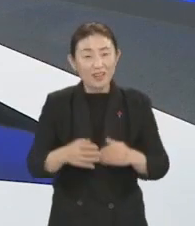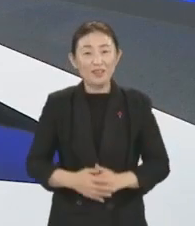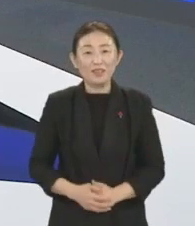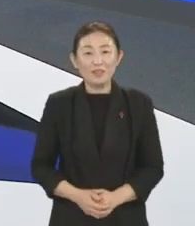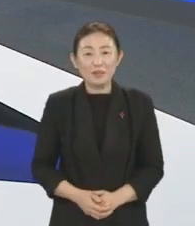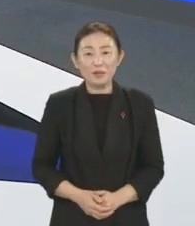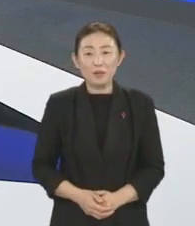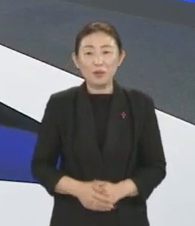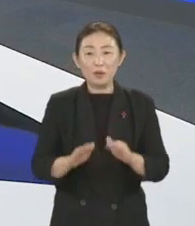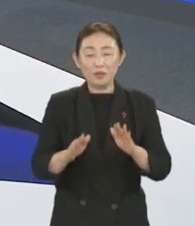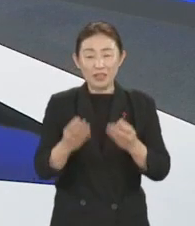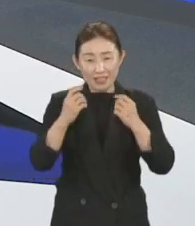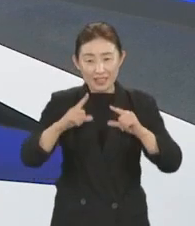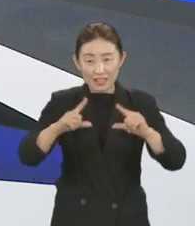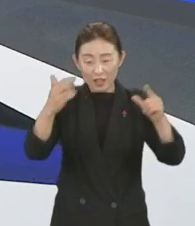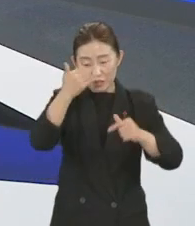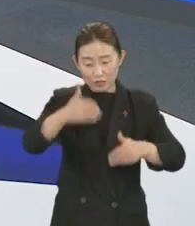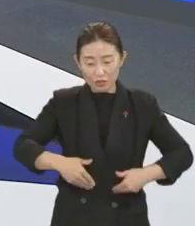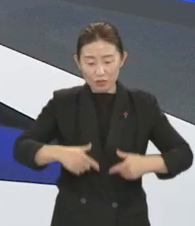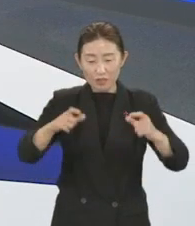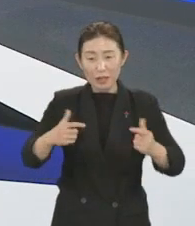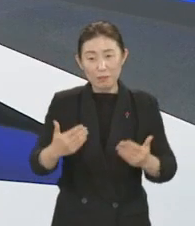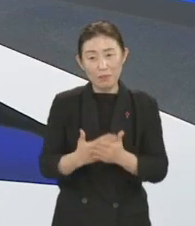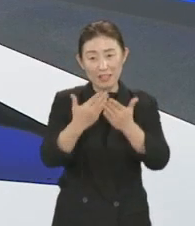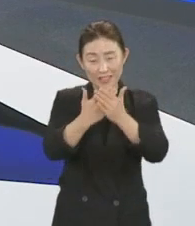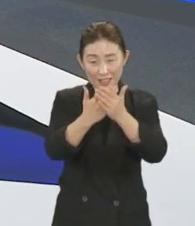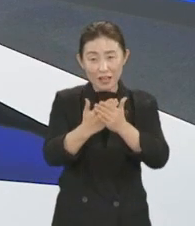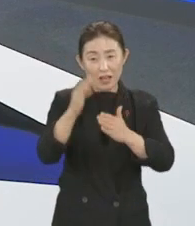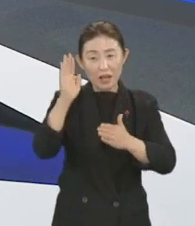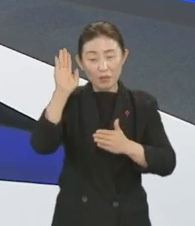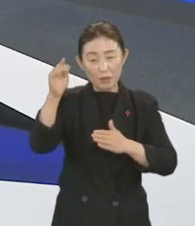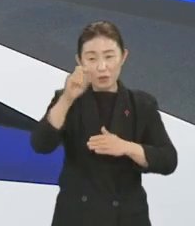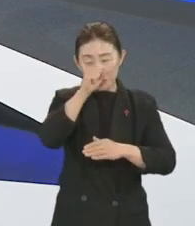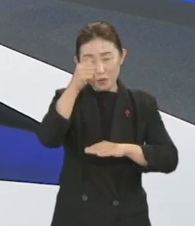나눠봤는데 모쪼록 새해도 또 충남의 발전을 견인할 청사진을 기대해